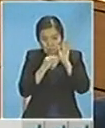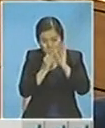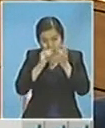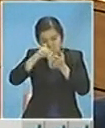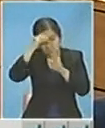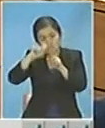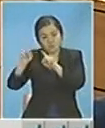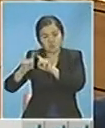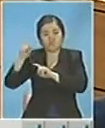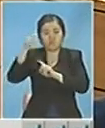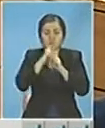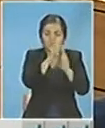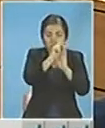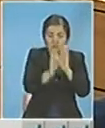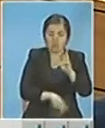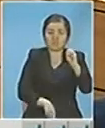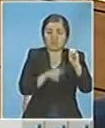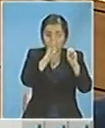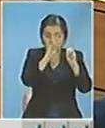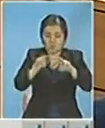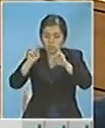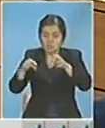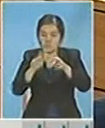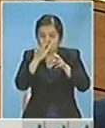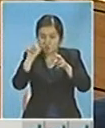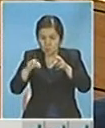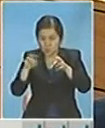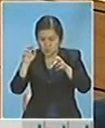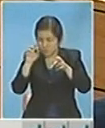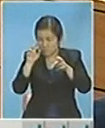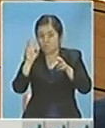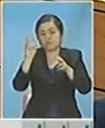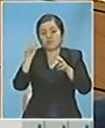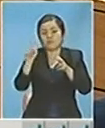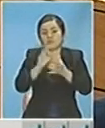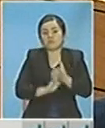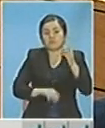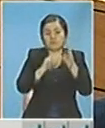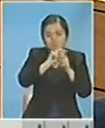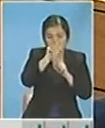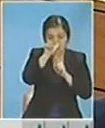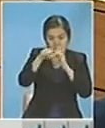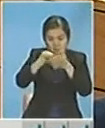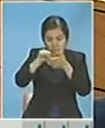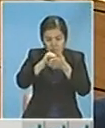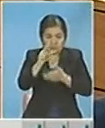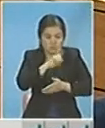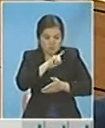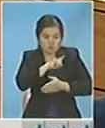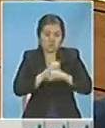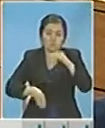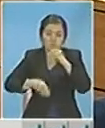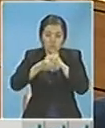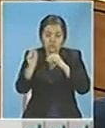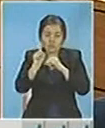การตามมาตรา7วงเล็บ3ทับ1และ6ทับ1 2แก้ไขเพิ่มเติมหน้าที่ของราชบัณฑิตนะครับโดย